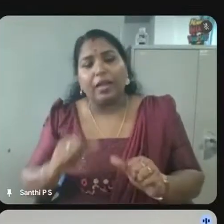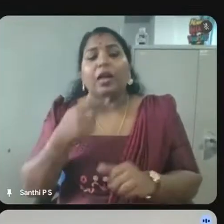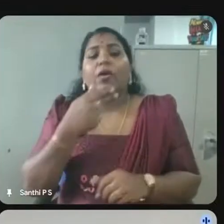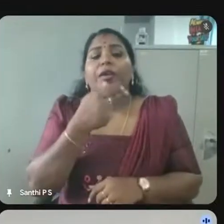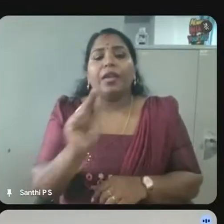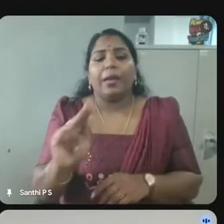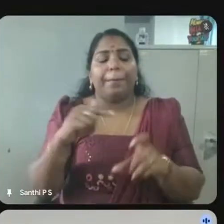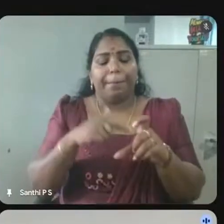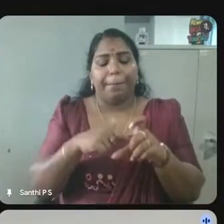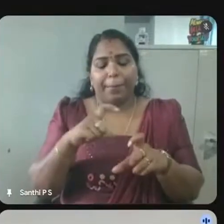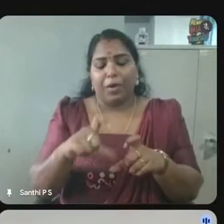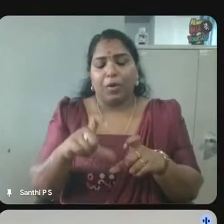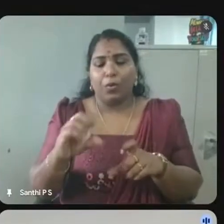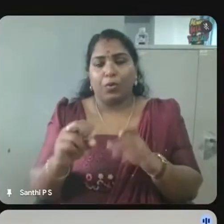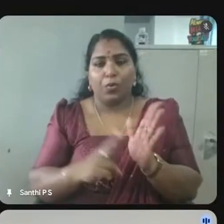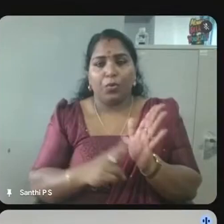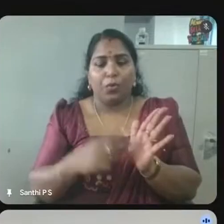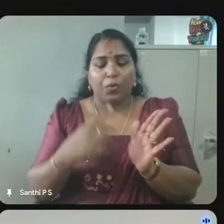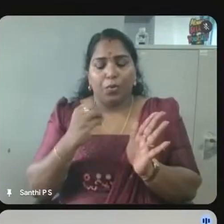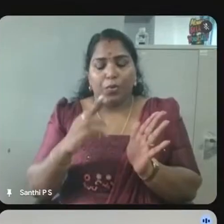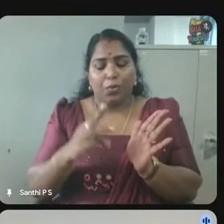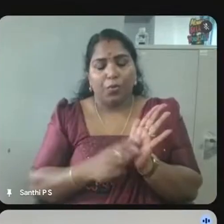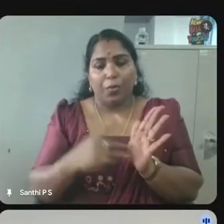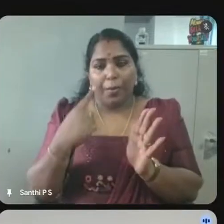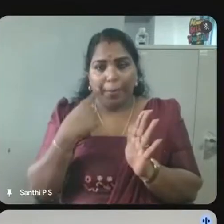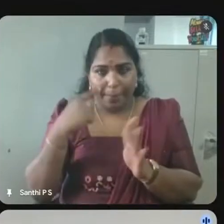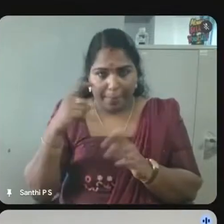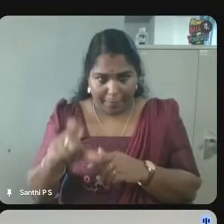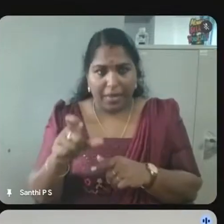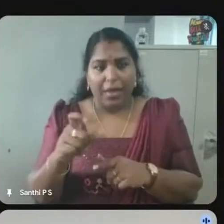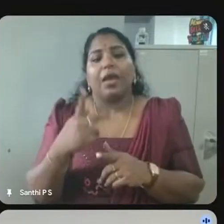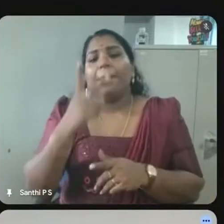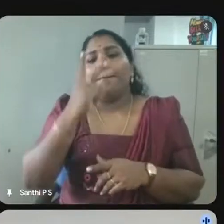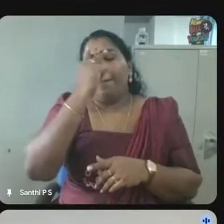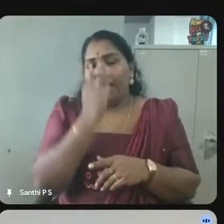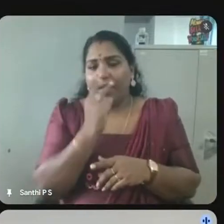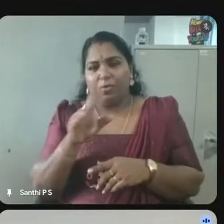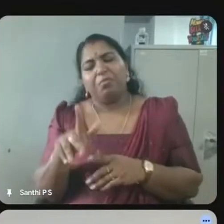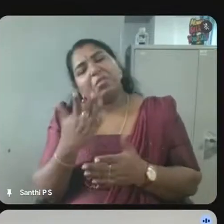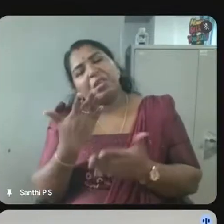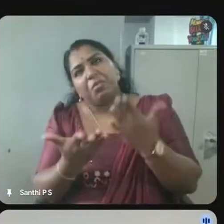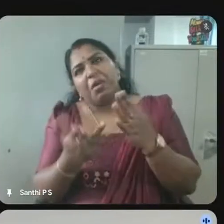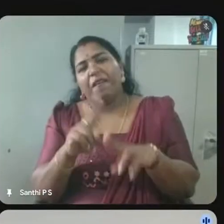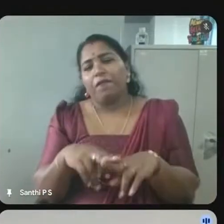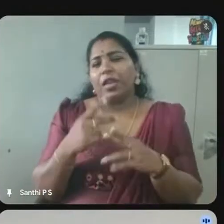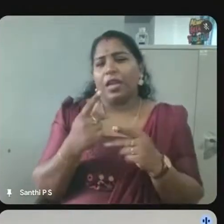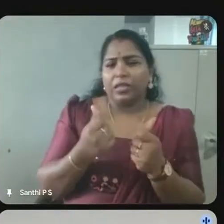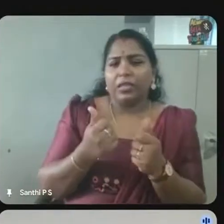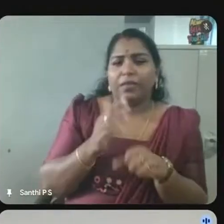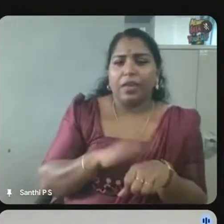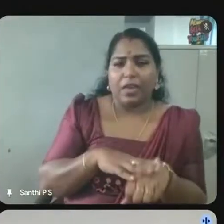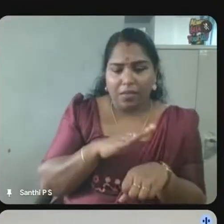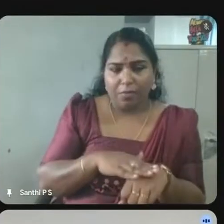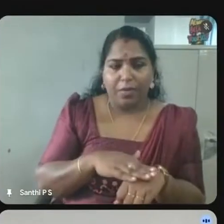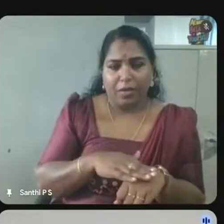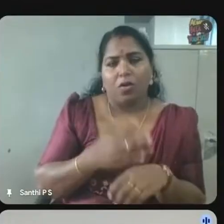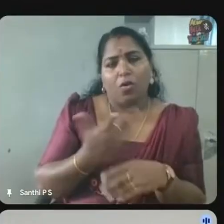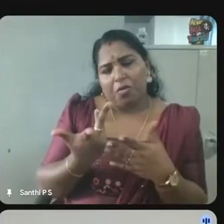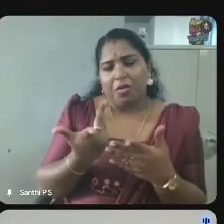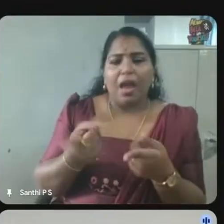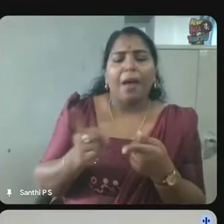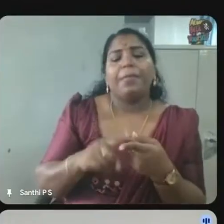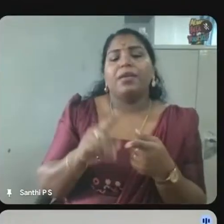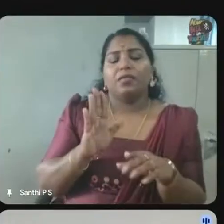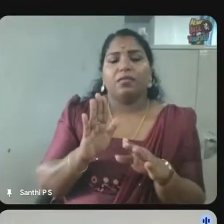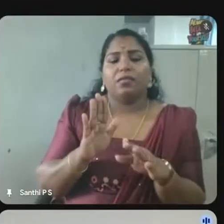എന്നുള്ള ഒരു കാറ്റഗറിയിൽ പെടുത്തുന്നത്. ഇവർ സാമ്പത്തികമായ ബാധ്യത ഉണ്ടാക്കാൻ സാധ്യതയുള്ള ഒരു കൂട്ടം കാഴ്ചക്കുറവുള്ള ആളുകളാണ്.